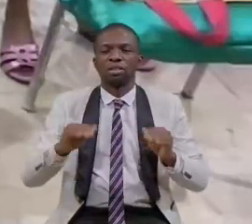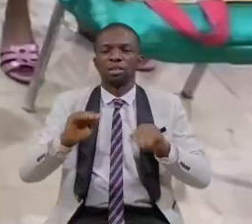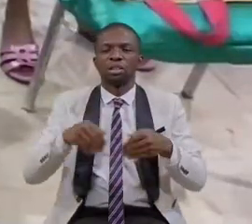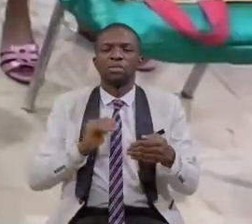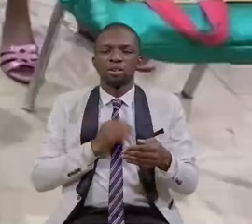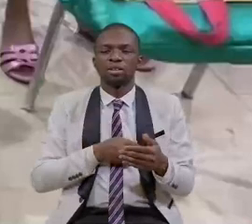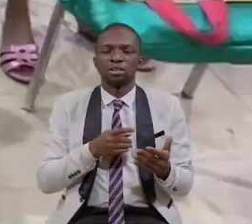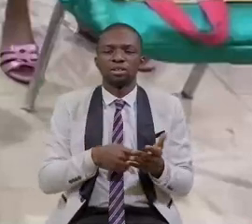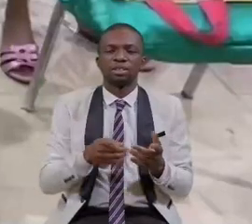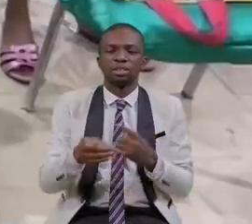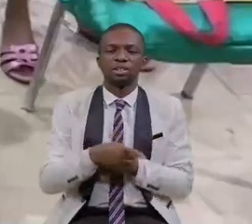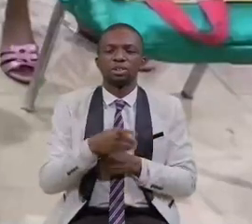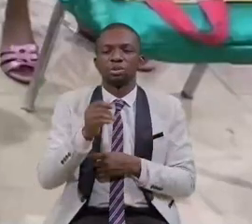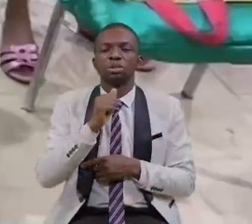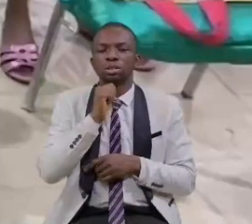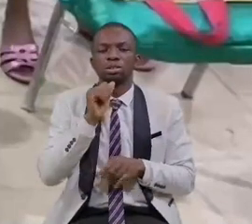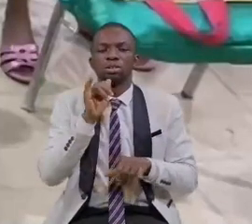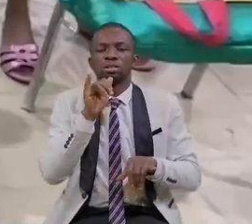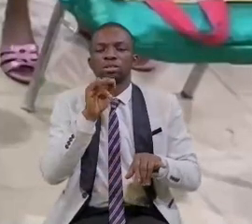N'allez pas vous asseoir à la maison.